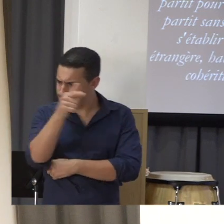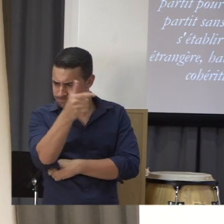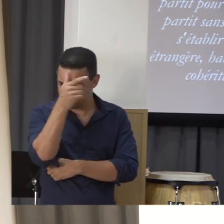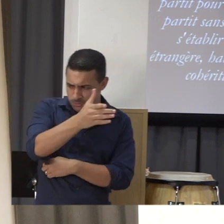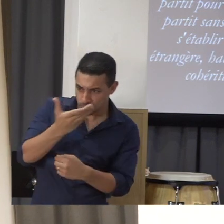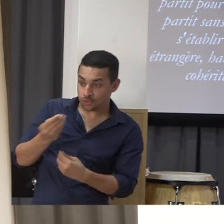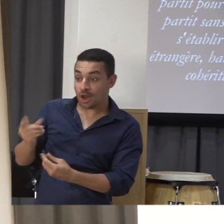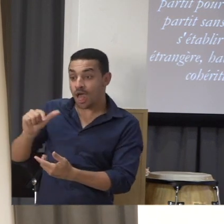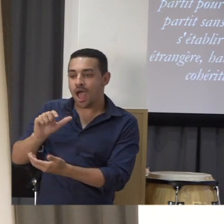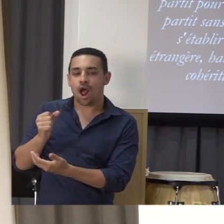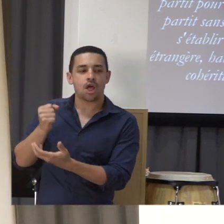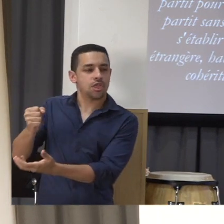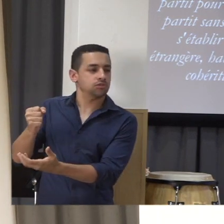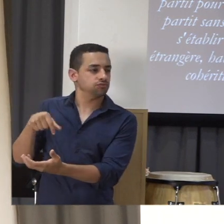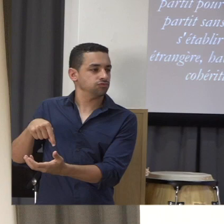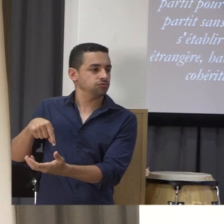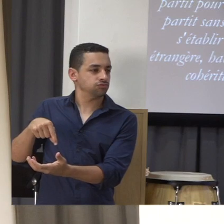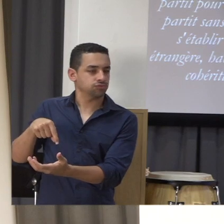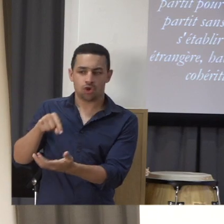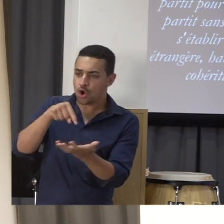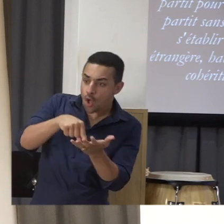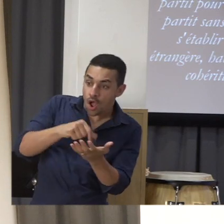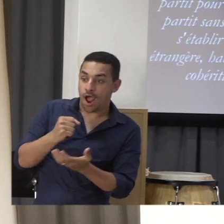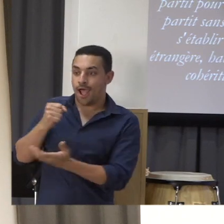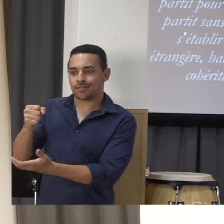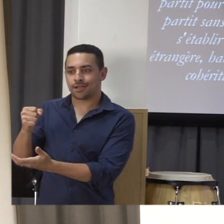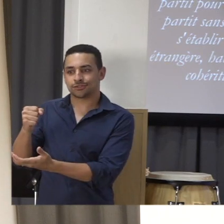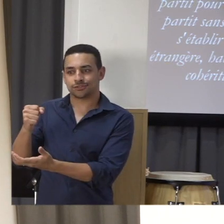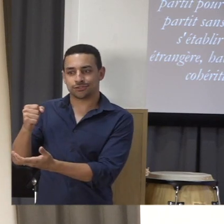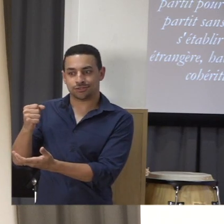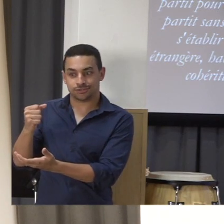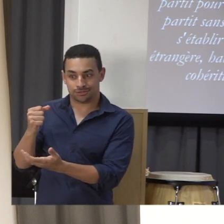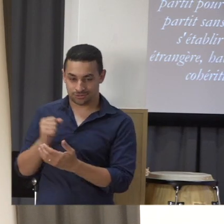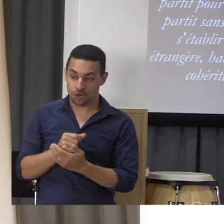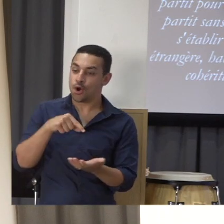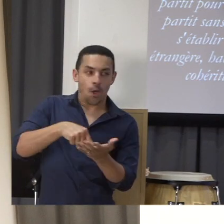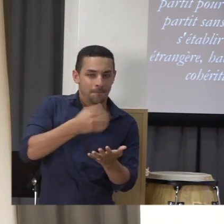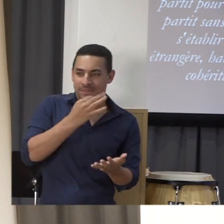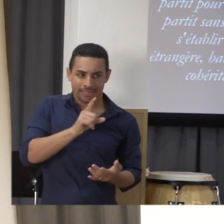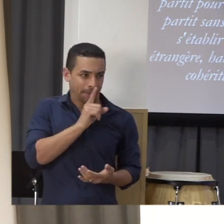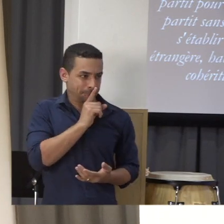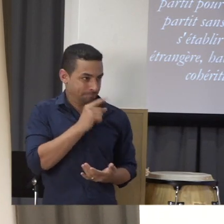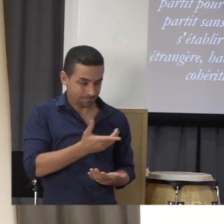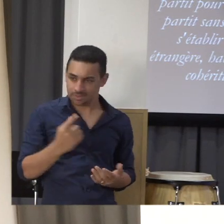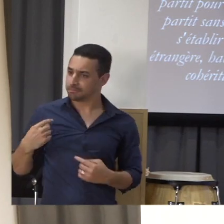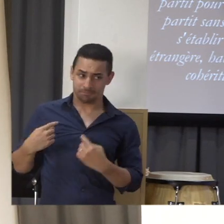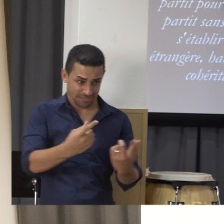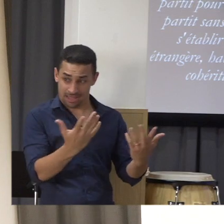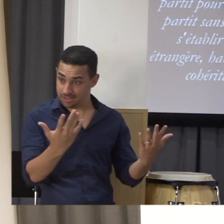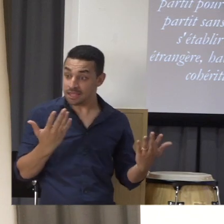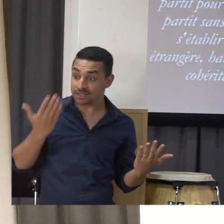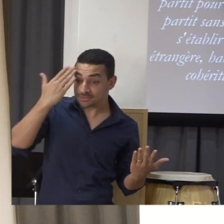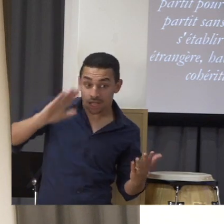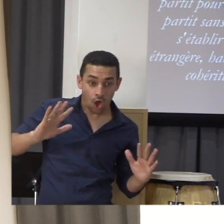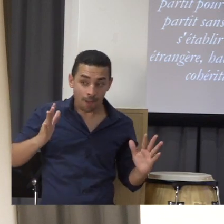en héritage. Un lieu, en héritage. D'ailleurs, le lieu n'est pas nommé ici. Et qu'il partit sans